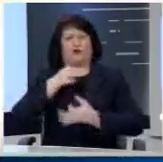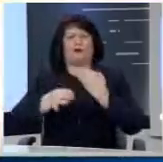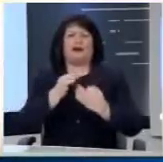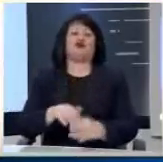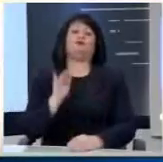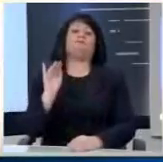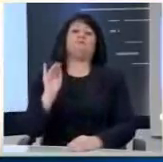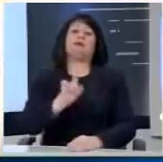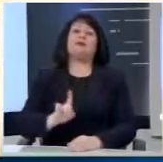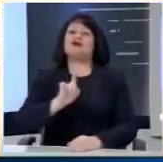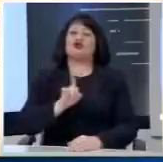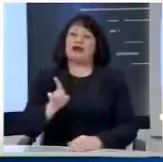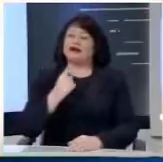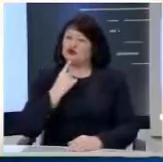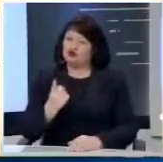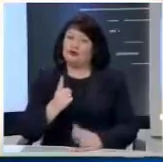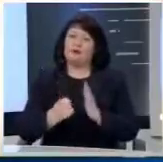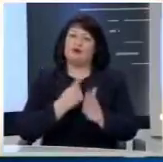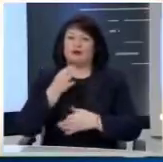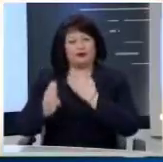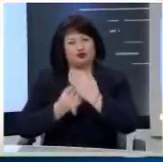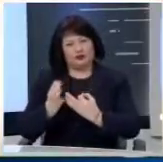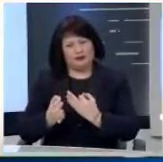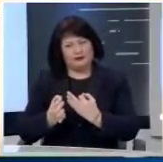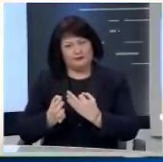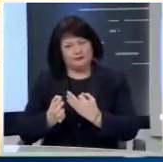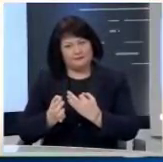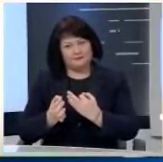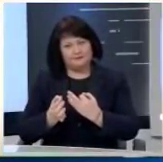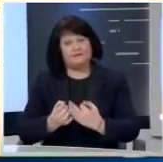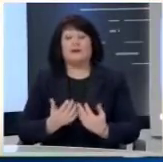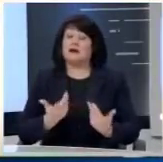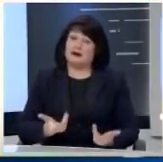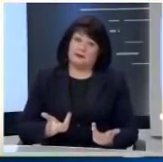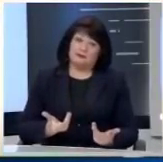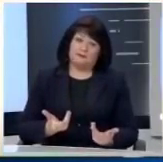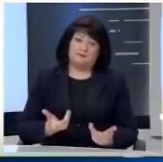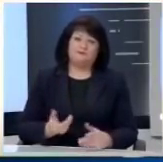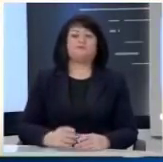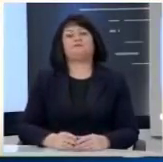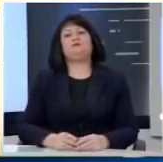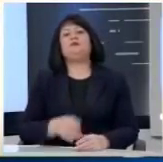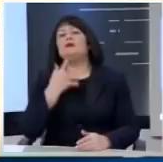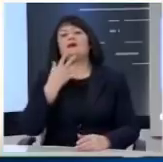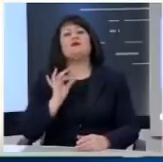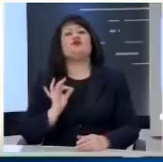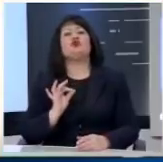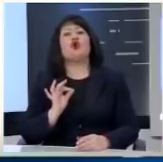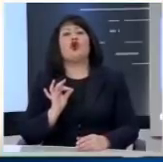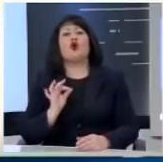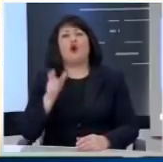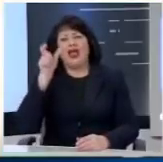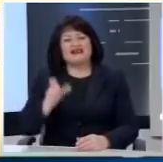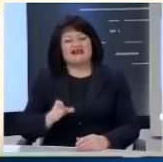Κύριε Μητσοτάκη, σας είπα στην πρωτομιλία μου ότι ο λόγος για τον οποίο